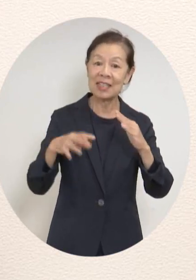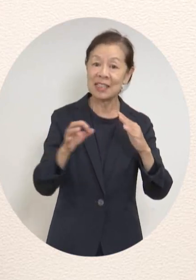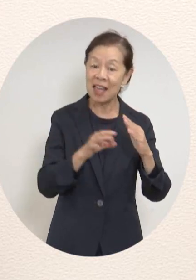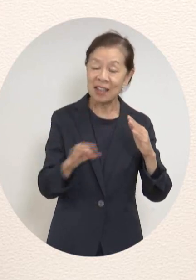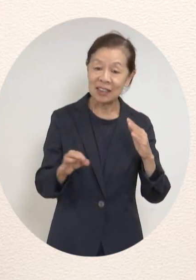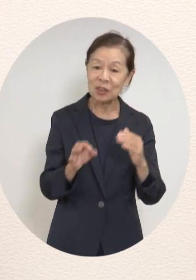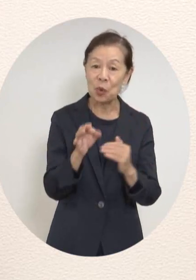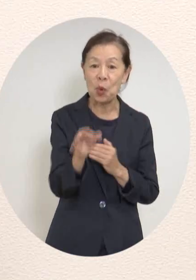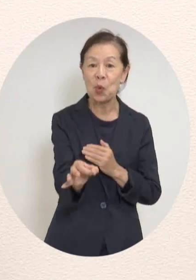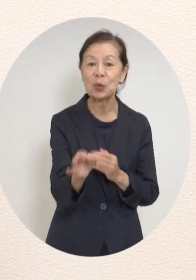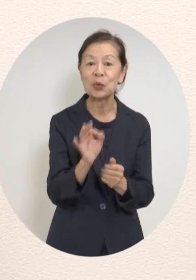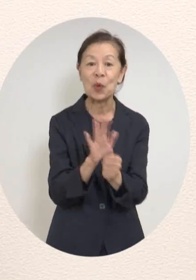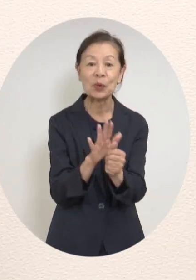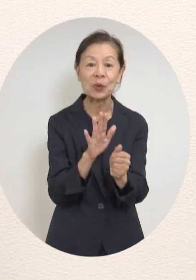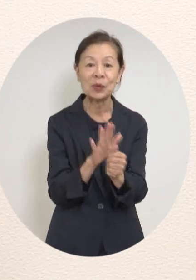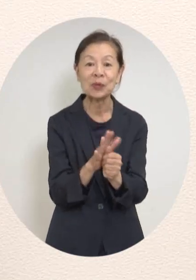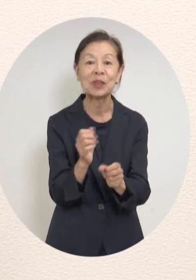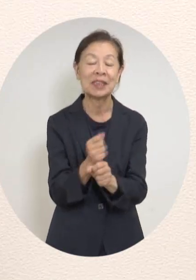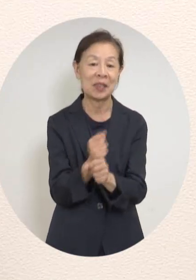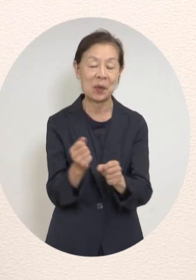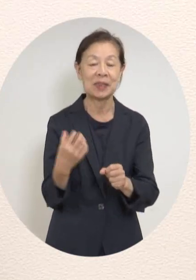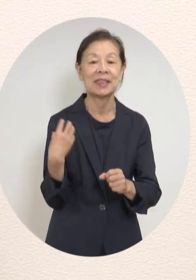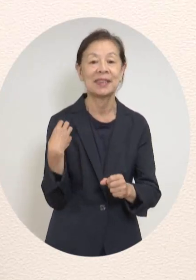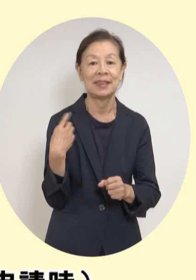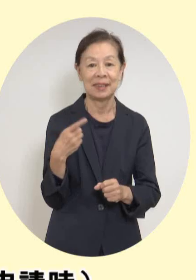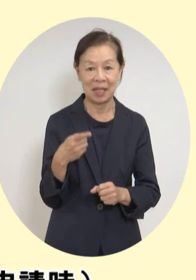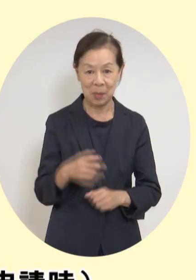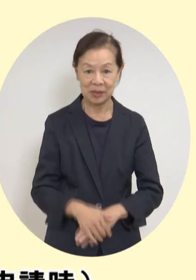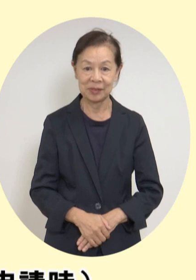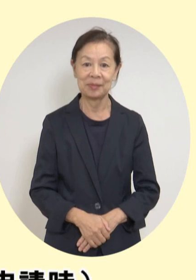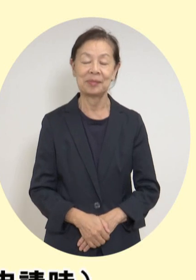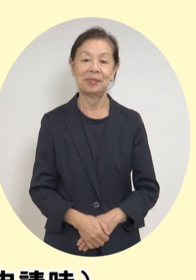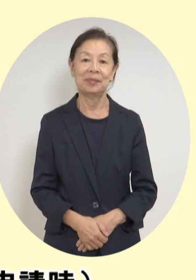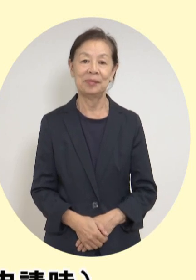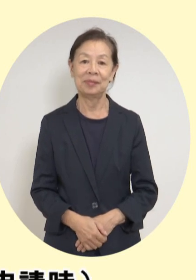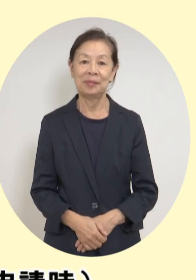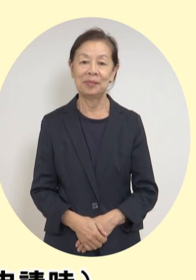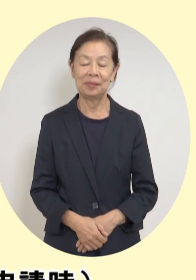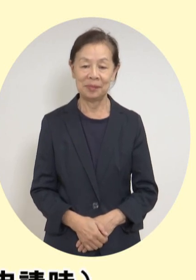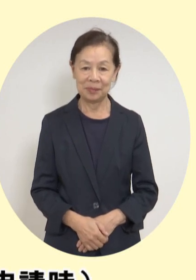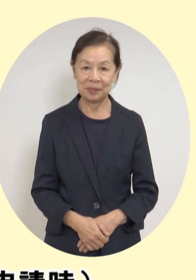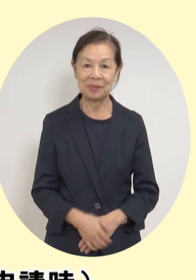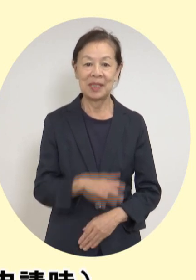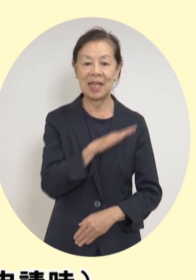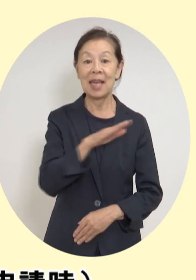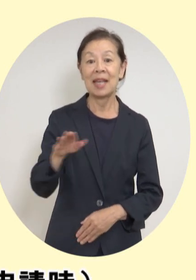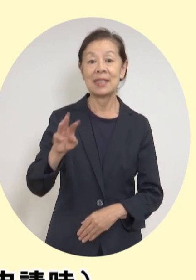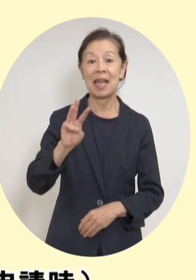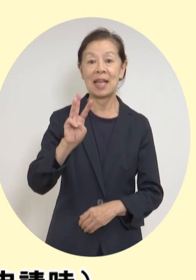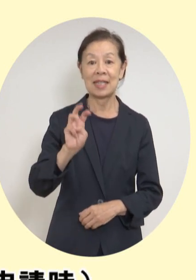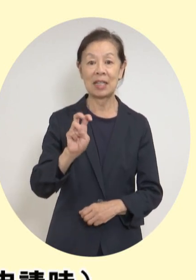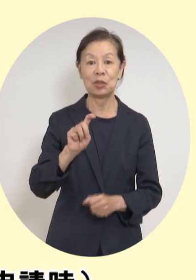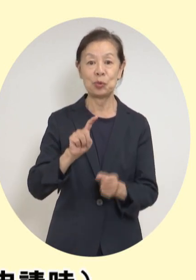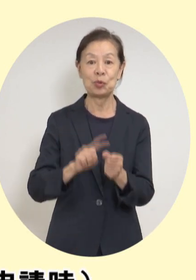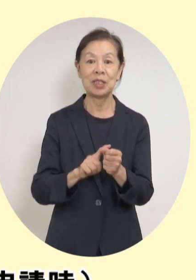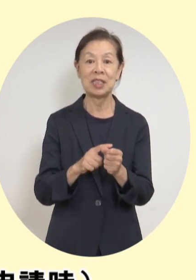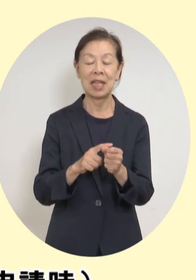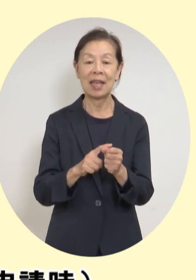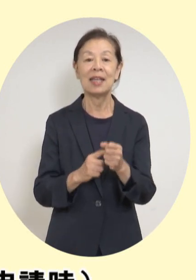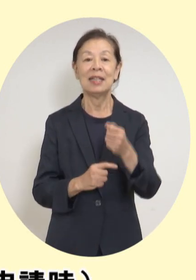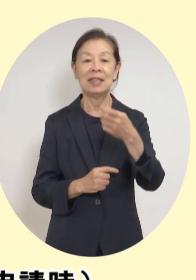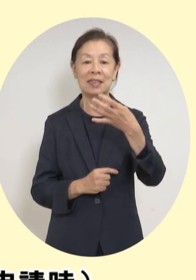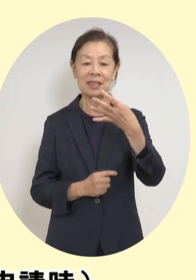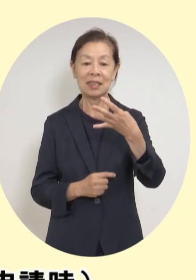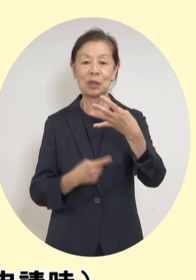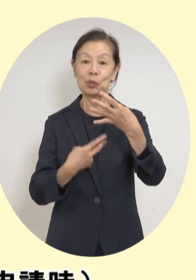助する支援事業を実施しています。対象は平成31年4月2日